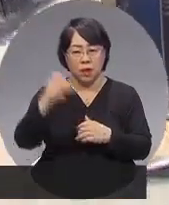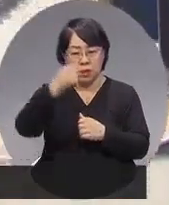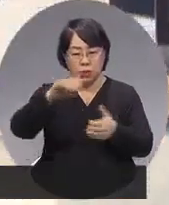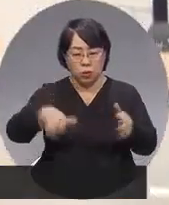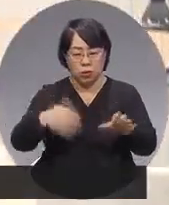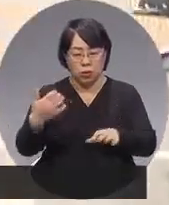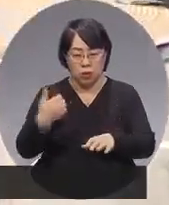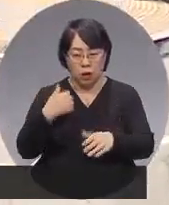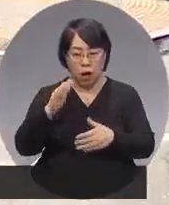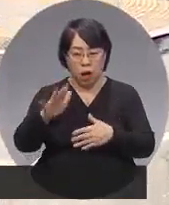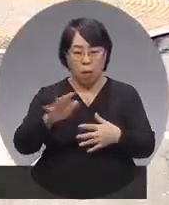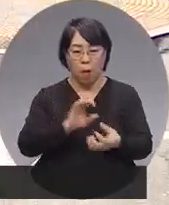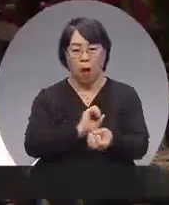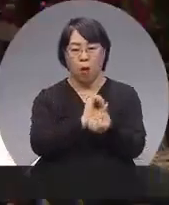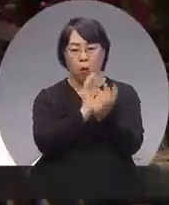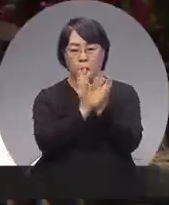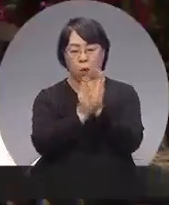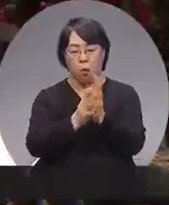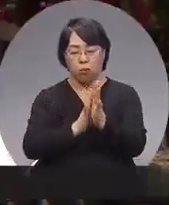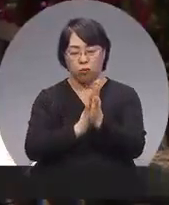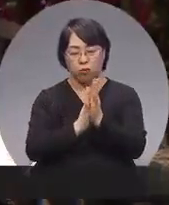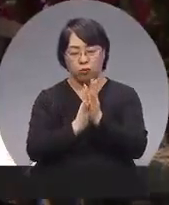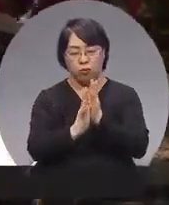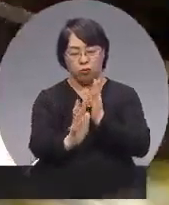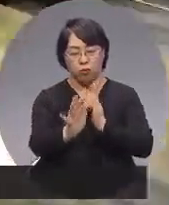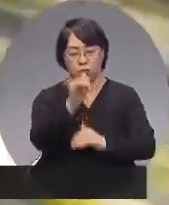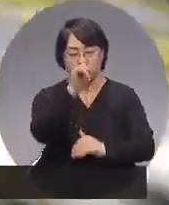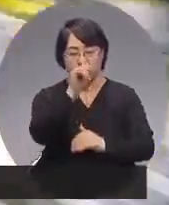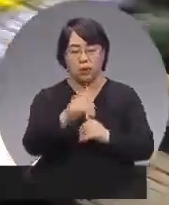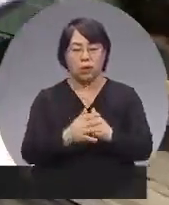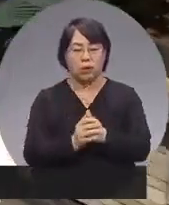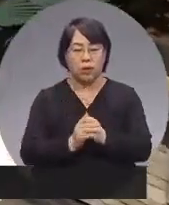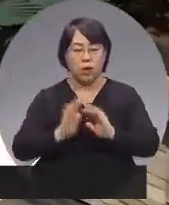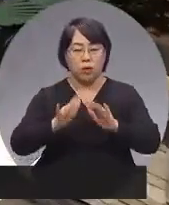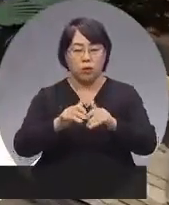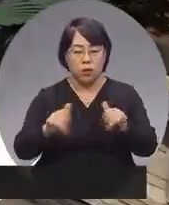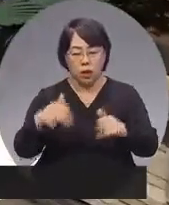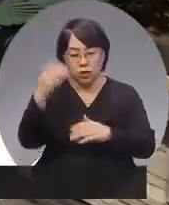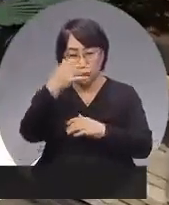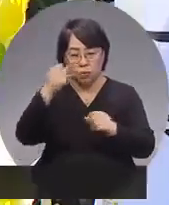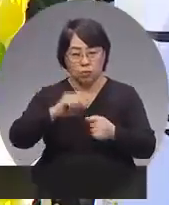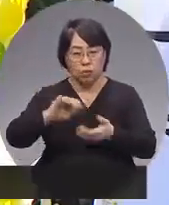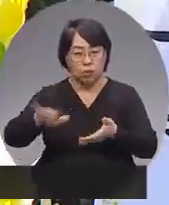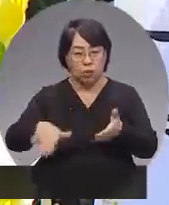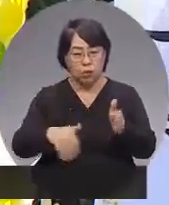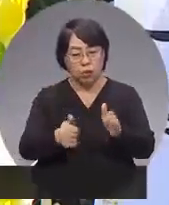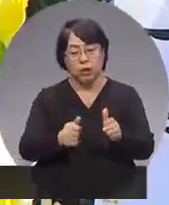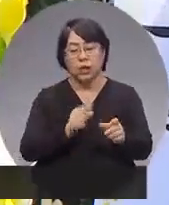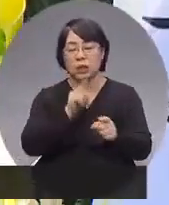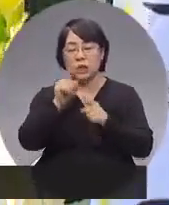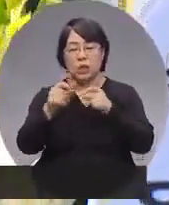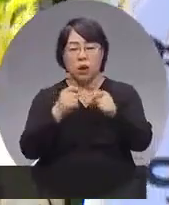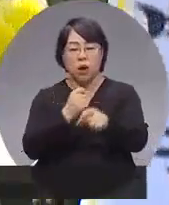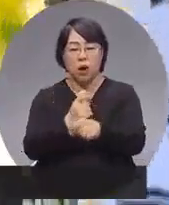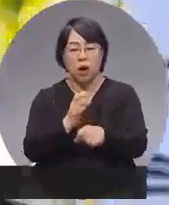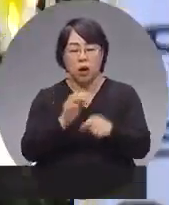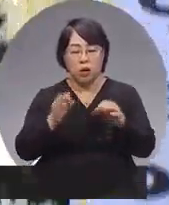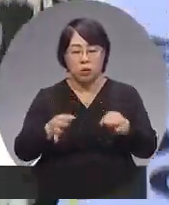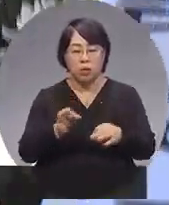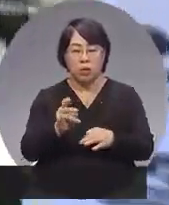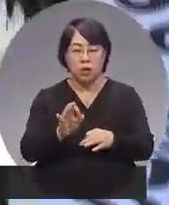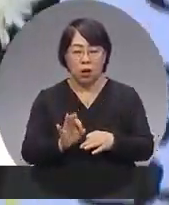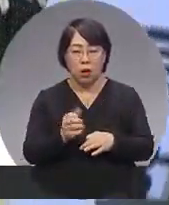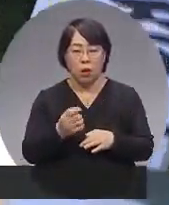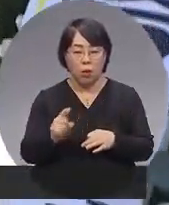충북도청 앞에 근조화환 행렬이 늘어서 있습니다. 국민의힘 충북지사 공천을 신청한 김영환, 이해운